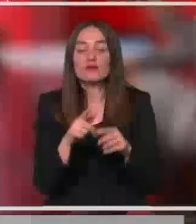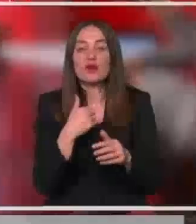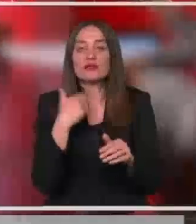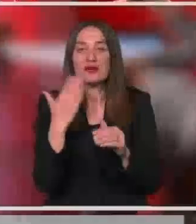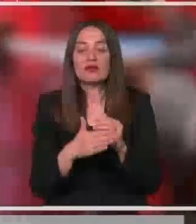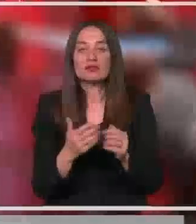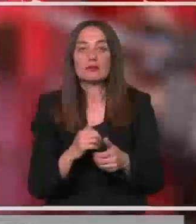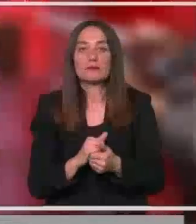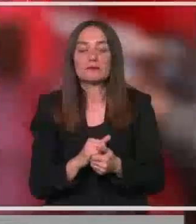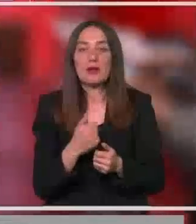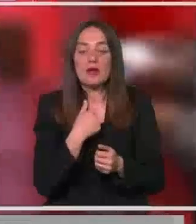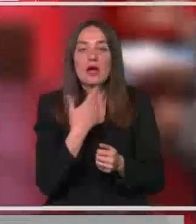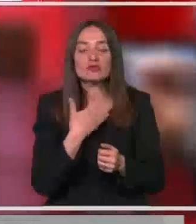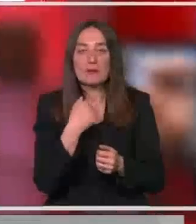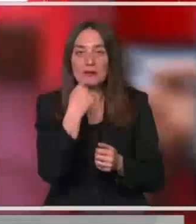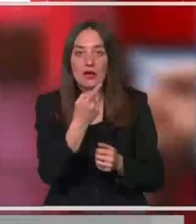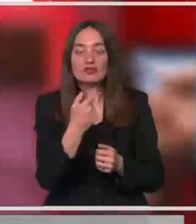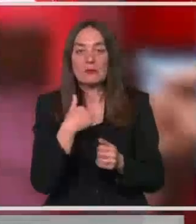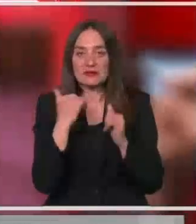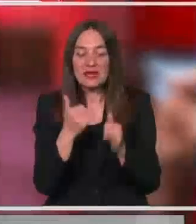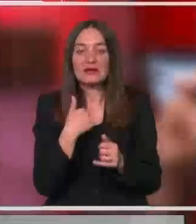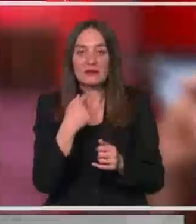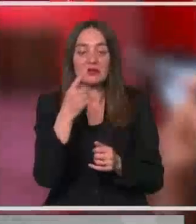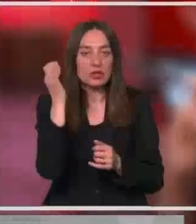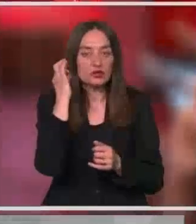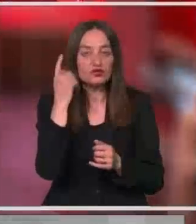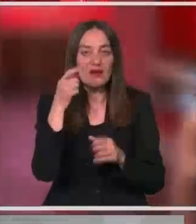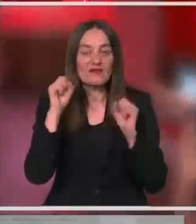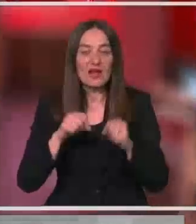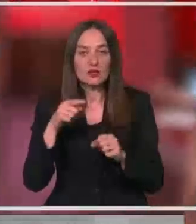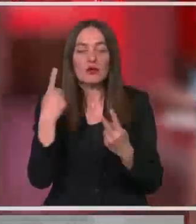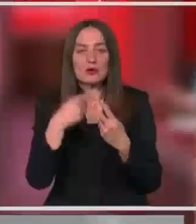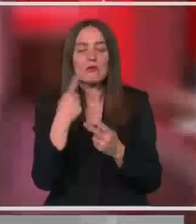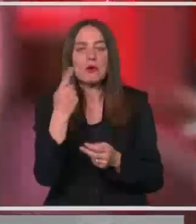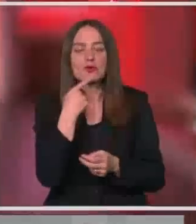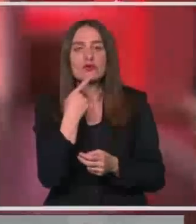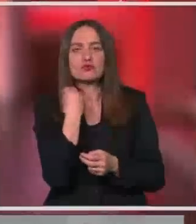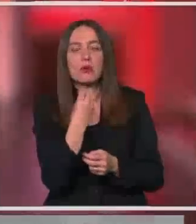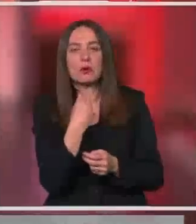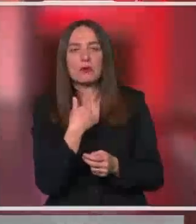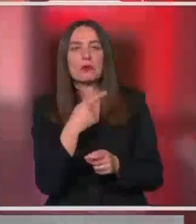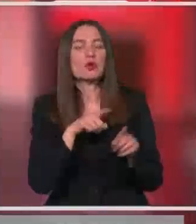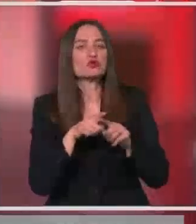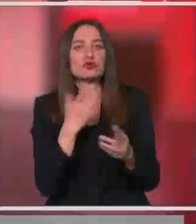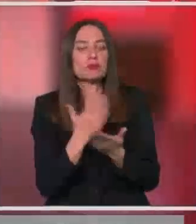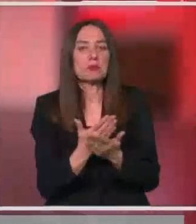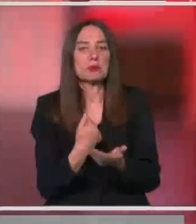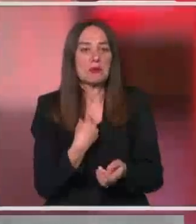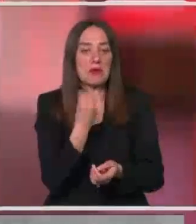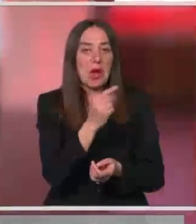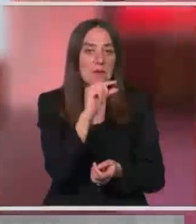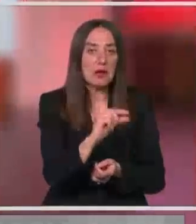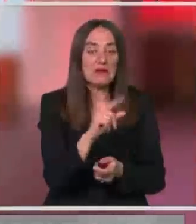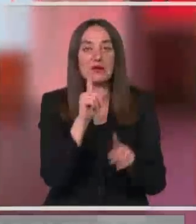završim. Samo hoću da vam kažem. Dakle, evo sada vas sluša, recimo, vlasnik ove televizije. On kaže, pa dobro, isto će mi biti. Dao im